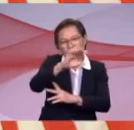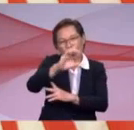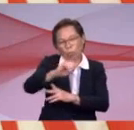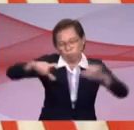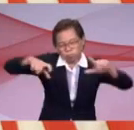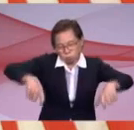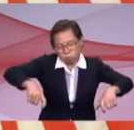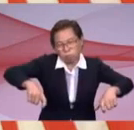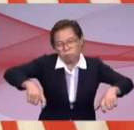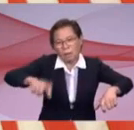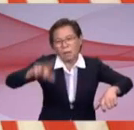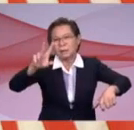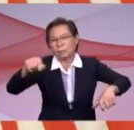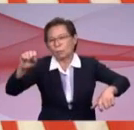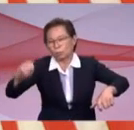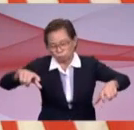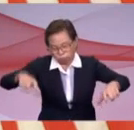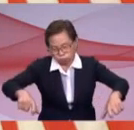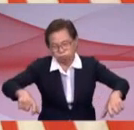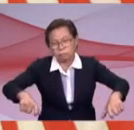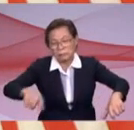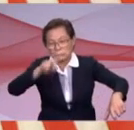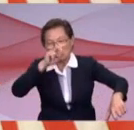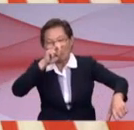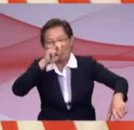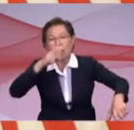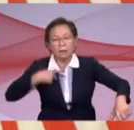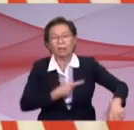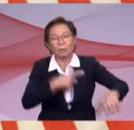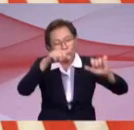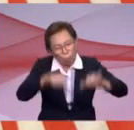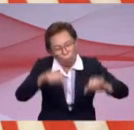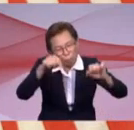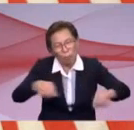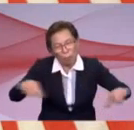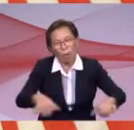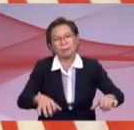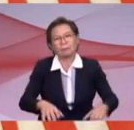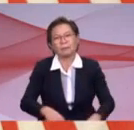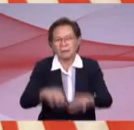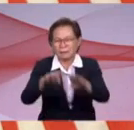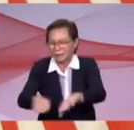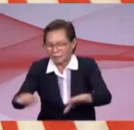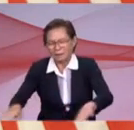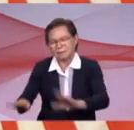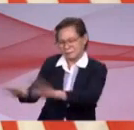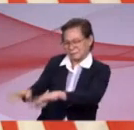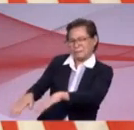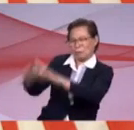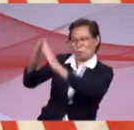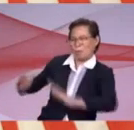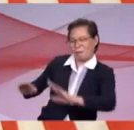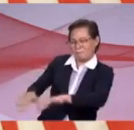ataupun PKP 3.0 yang ketat, kita boleh laksanakan, pastikan kanak-kanak tu duduk di